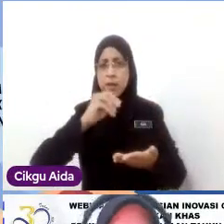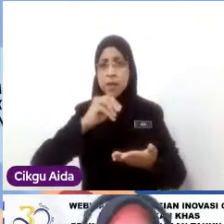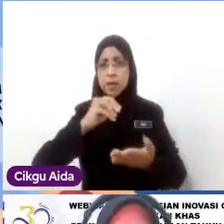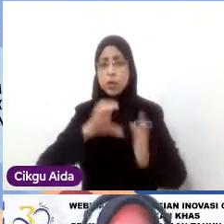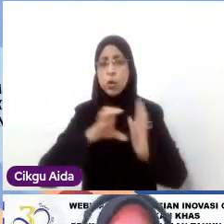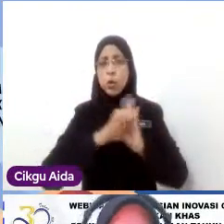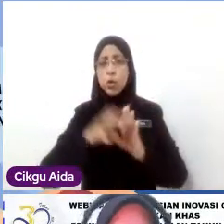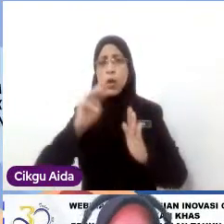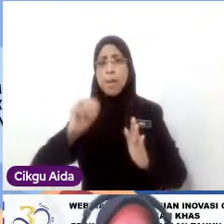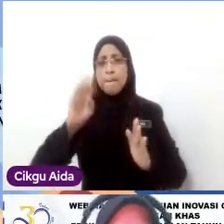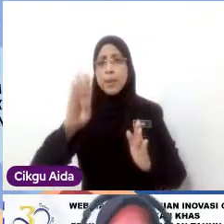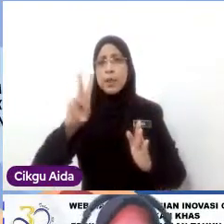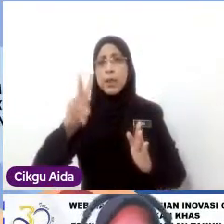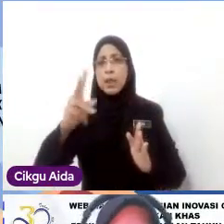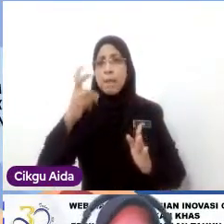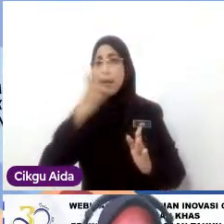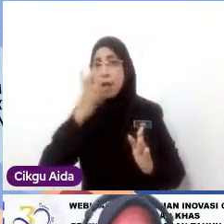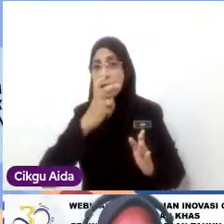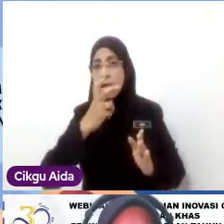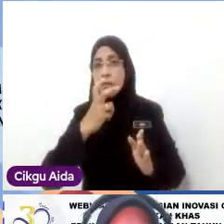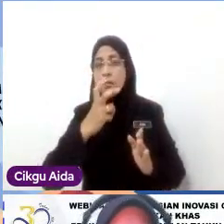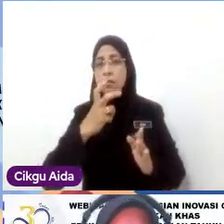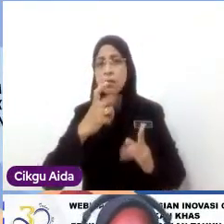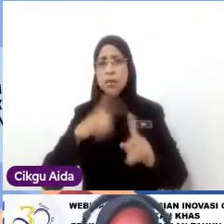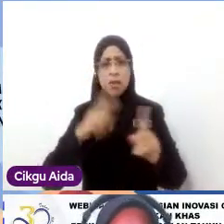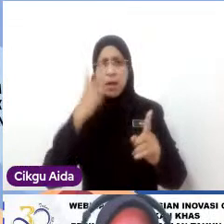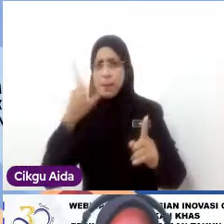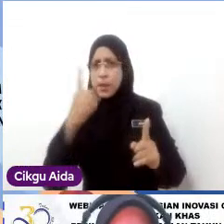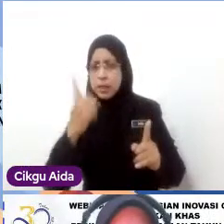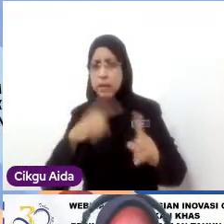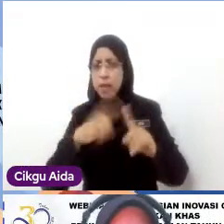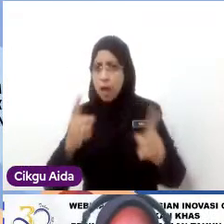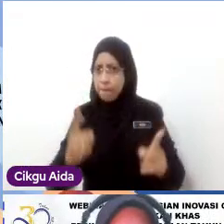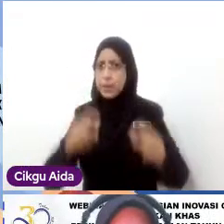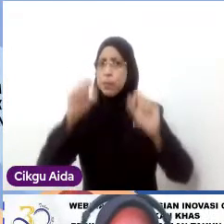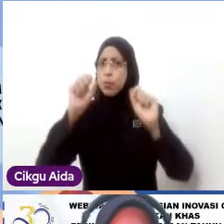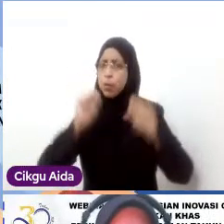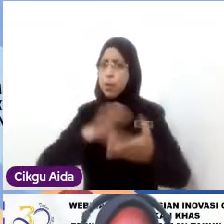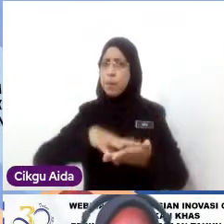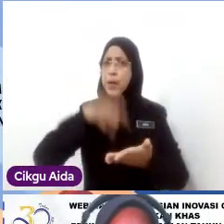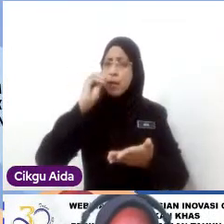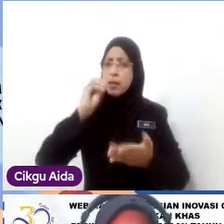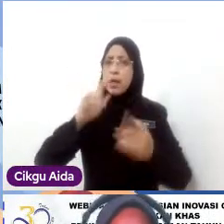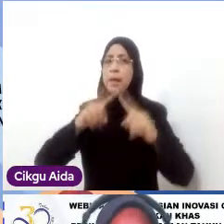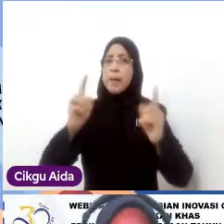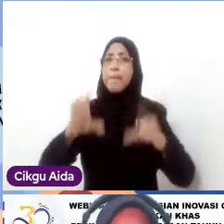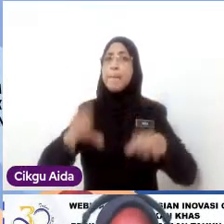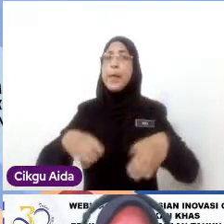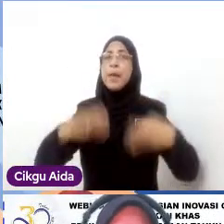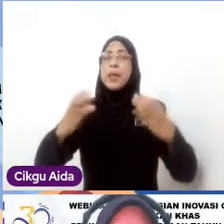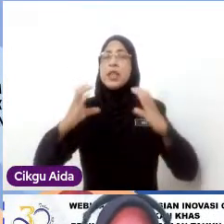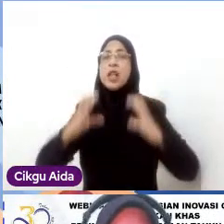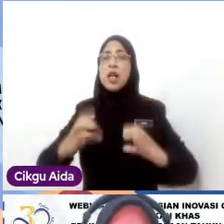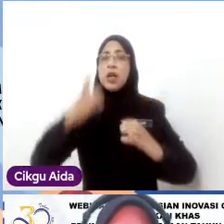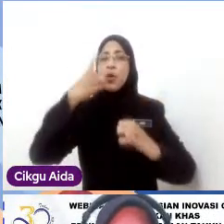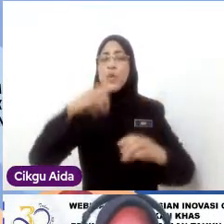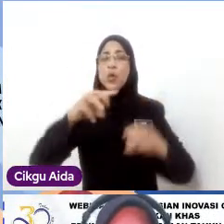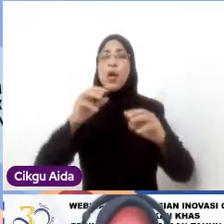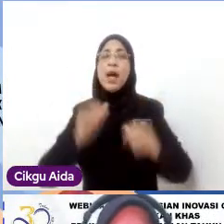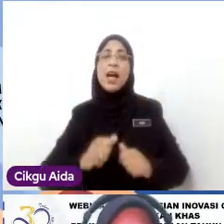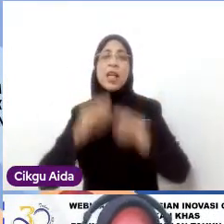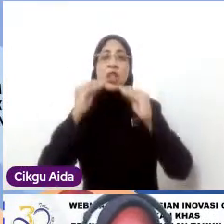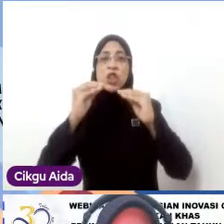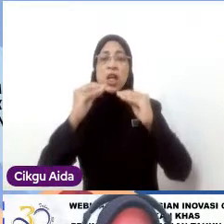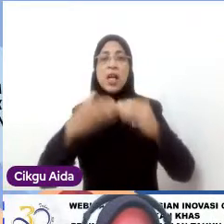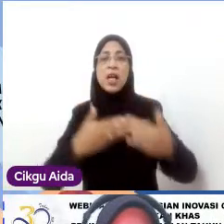ada hak nak belajar. Dan macam mana kita nak bagi hak yang sama dekat anak-anak murid kita. Jadi tapi tolonglah jangan kita terima